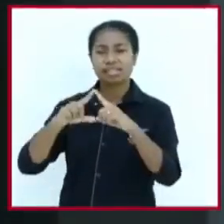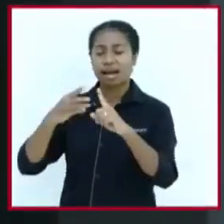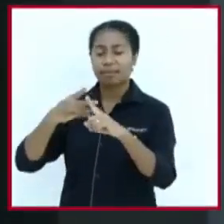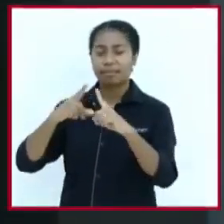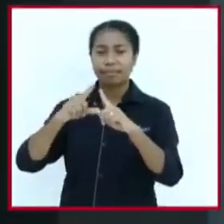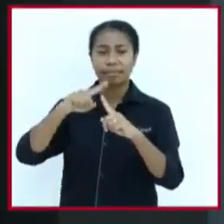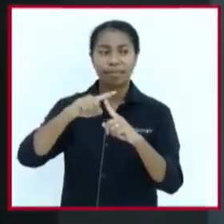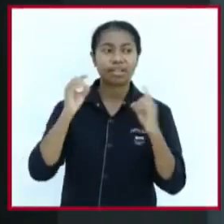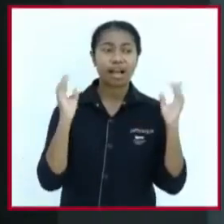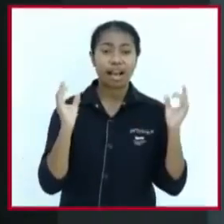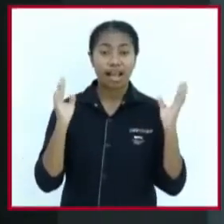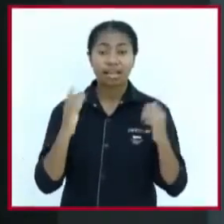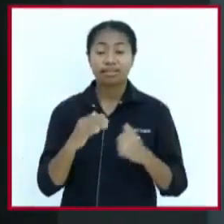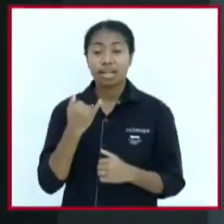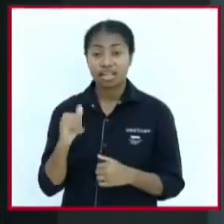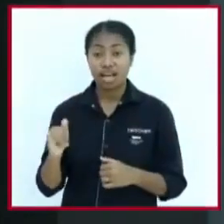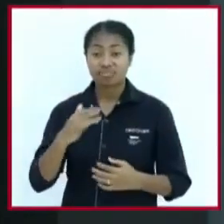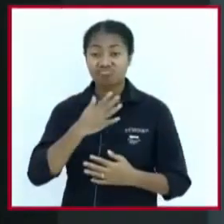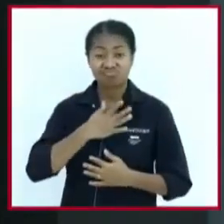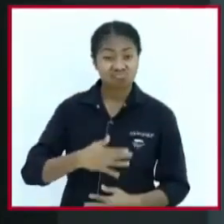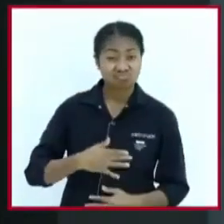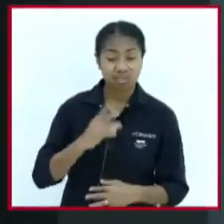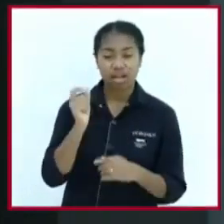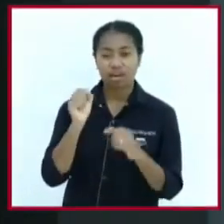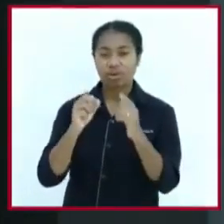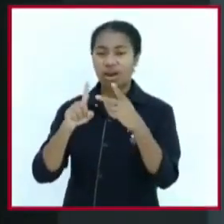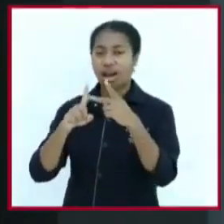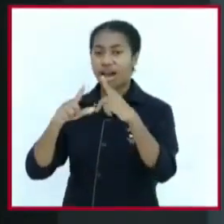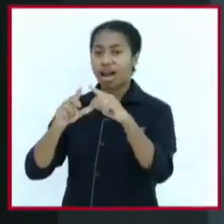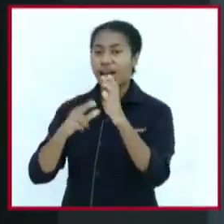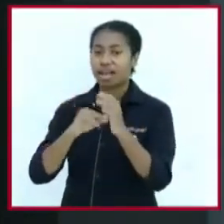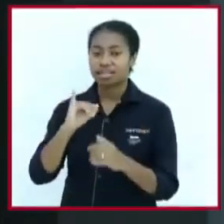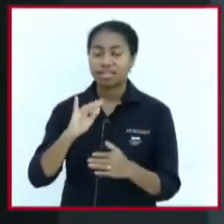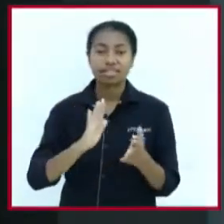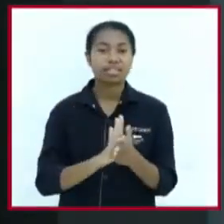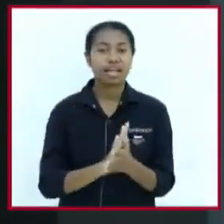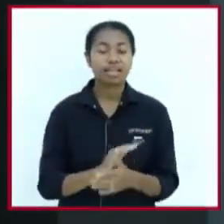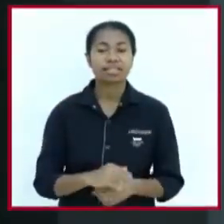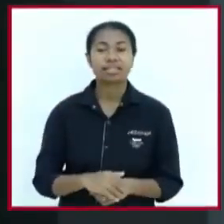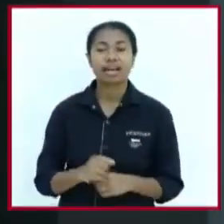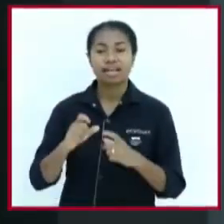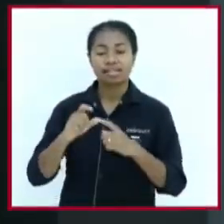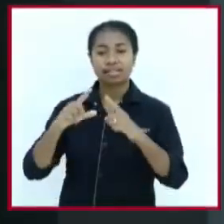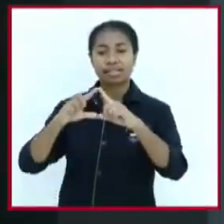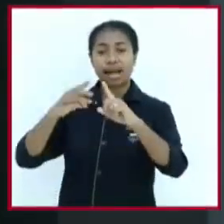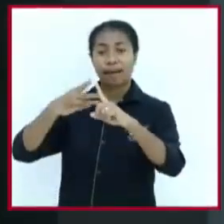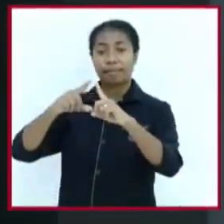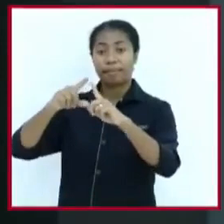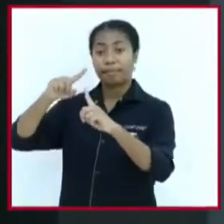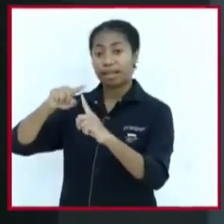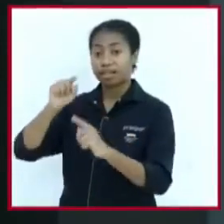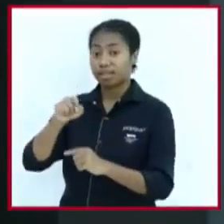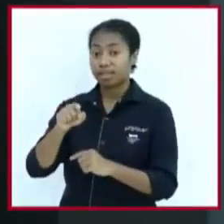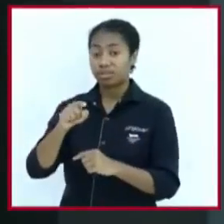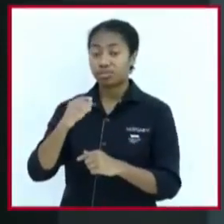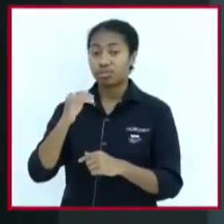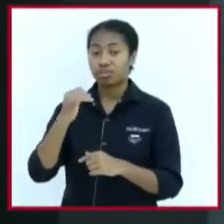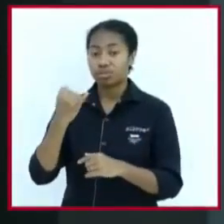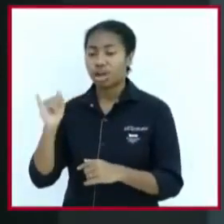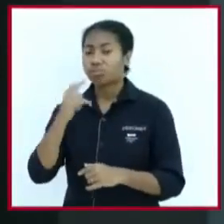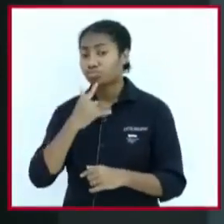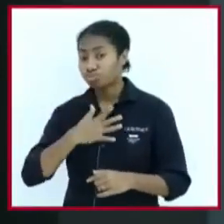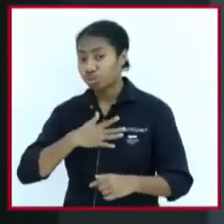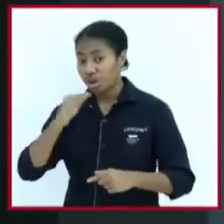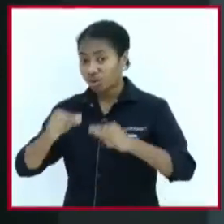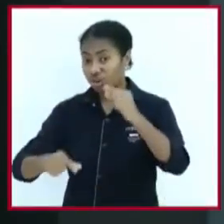hari perhentian yang lain yang bersifat rohani dan sahabatnya itulah sahabatnya orang Kristen